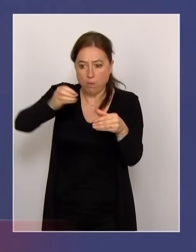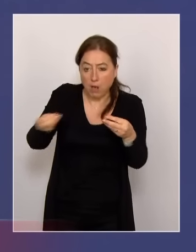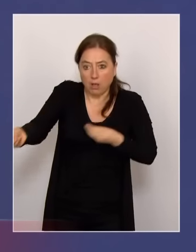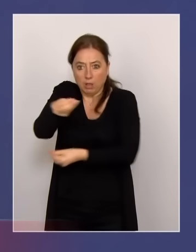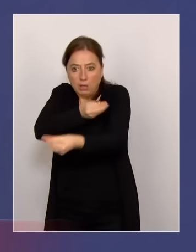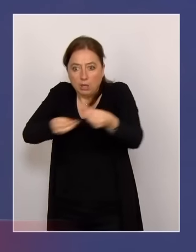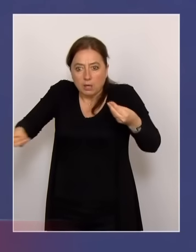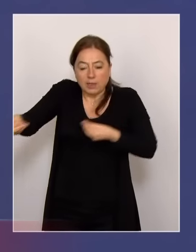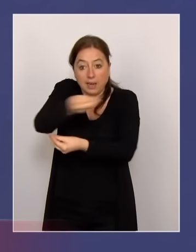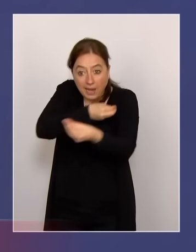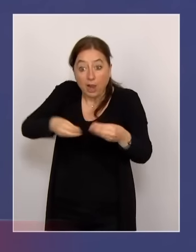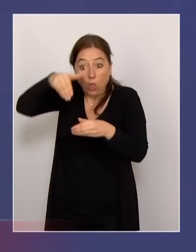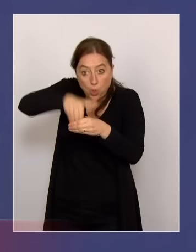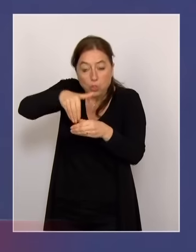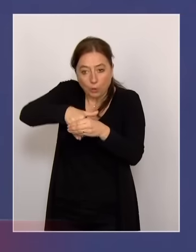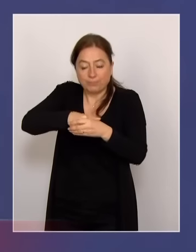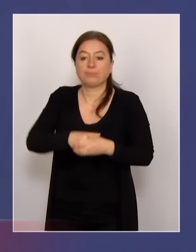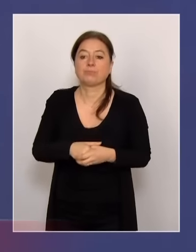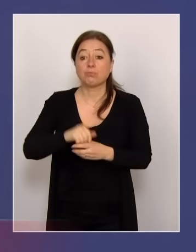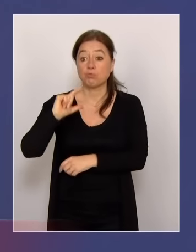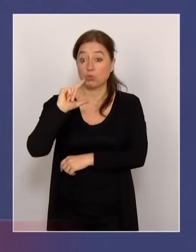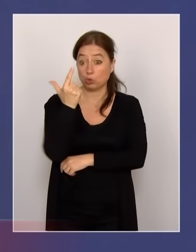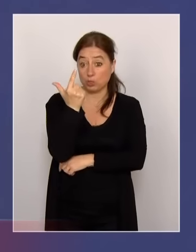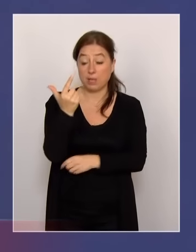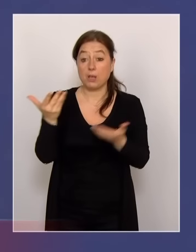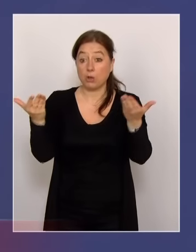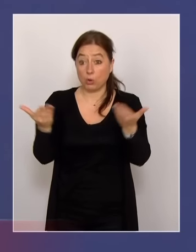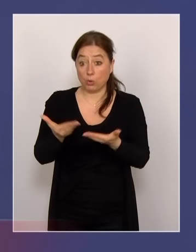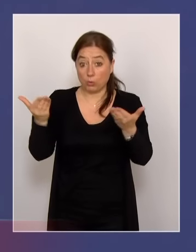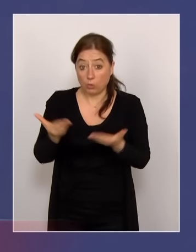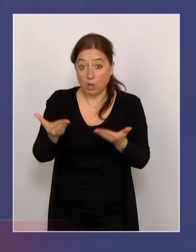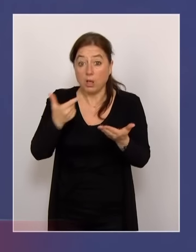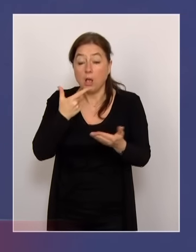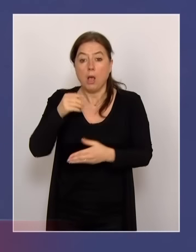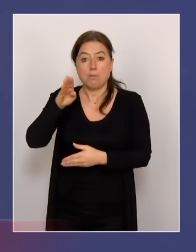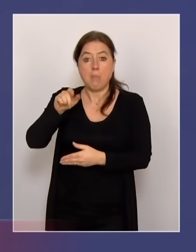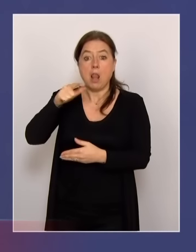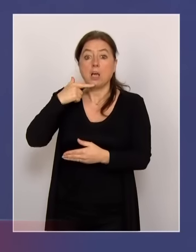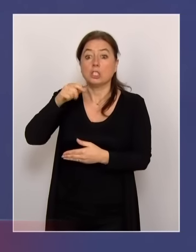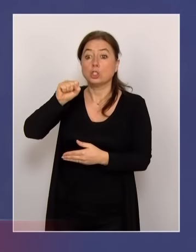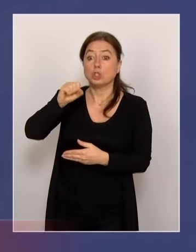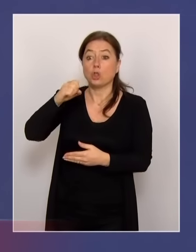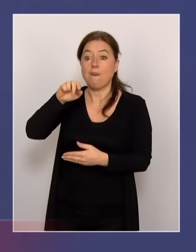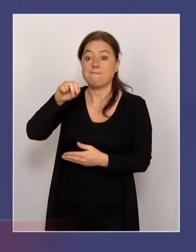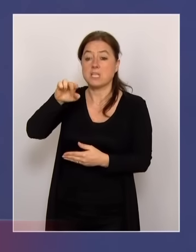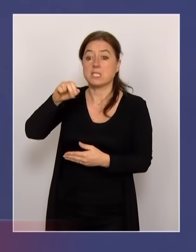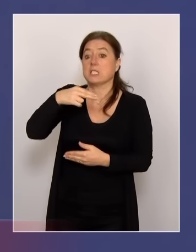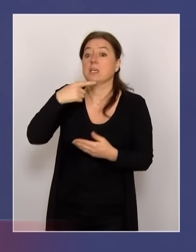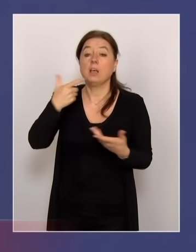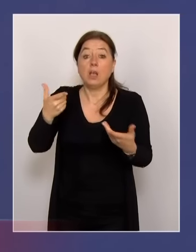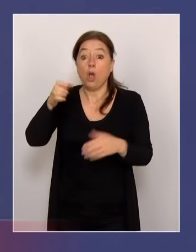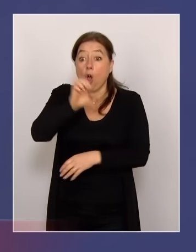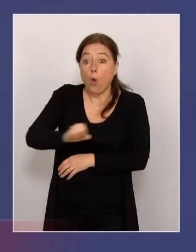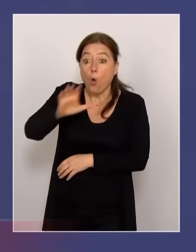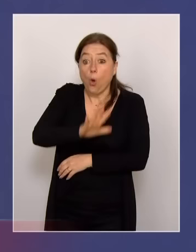il nous faut, là aussi, réviser l'application telle qu'elle est faite de balle et de solvency. Nous ne pouvons pas être le seul espace économique